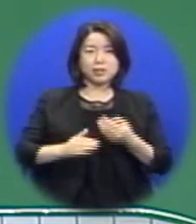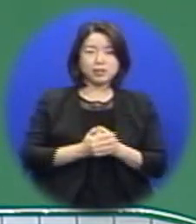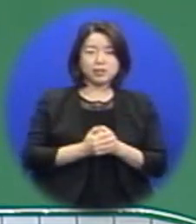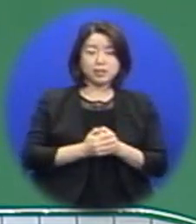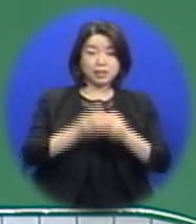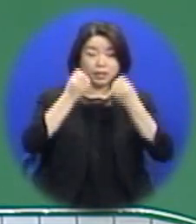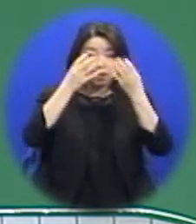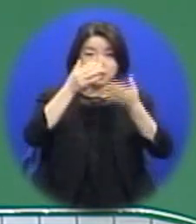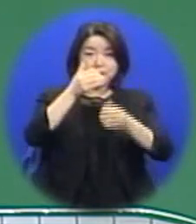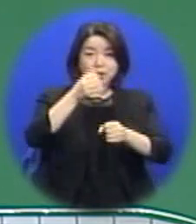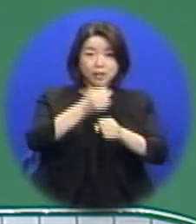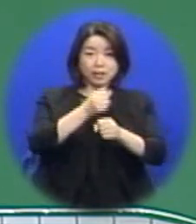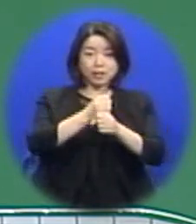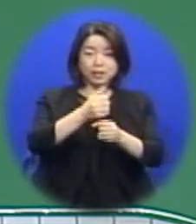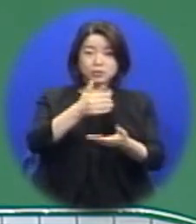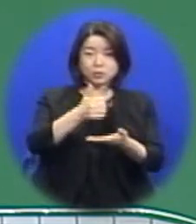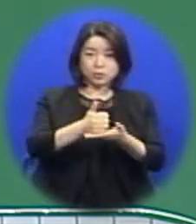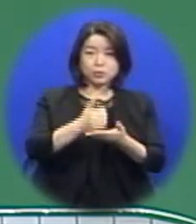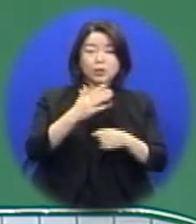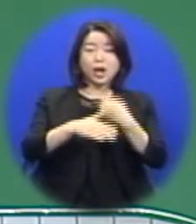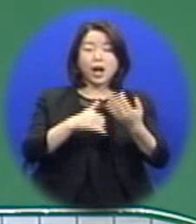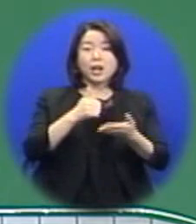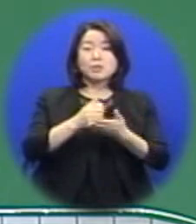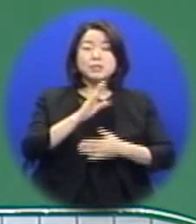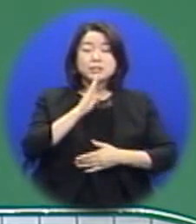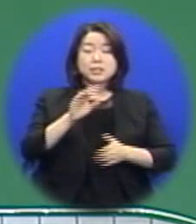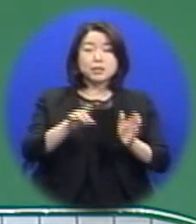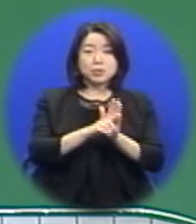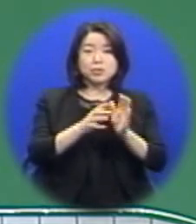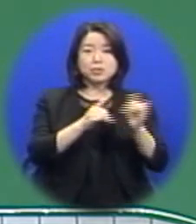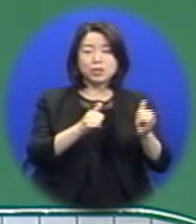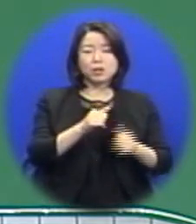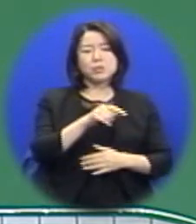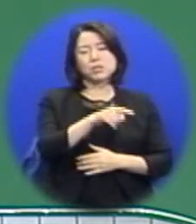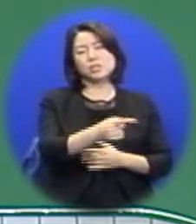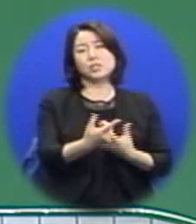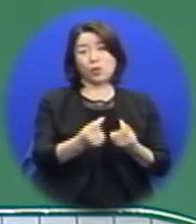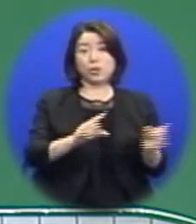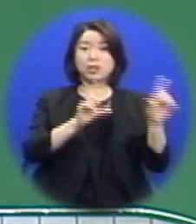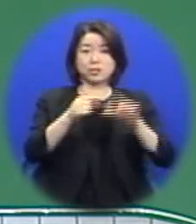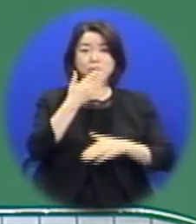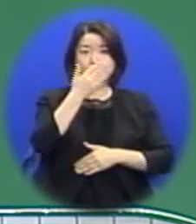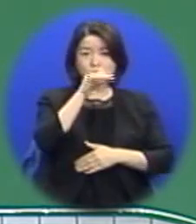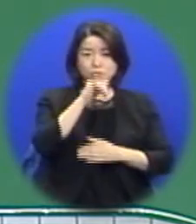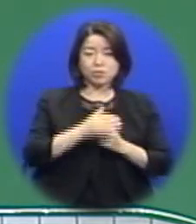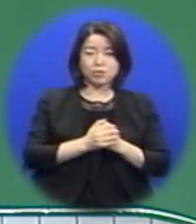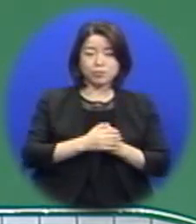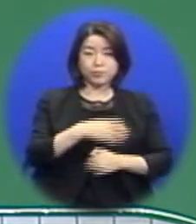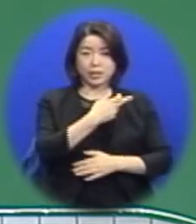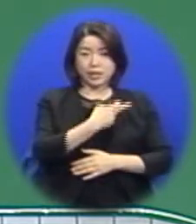창조주 하나님을 정말 믿는 사람은 이렇게밖에 할 수가 없어요. 사도 바울이